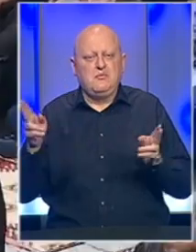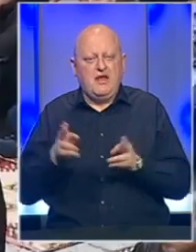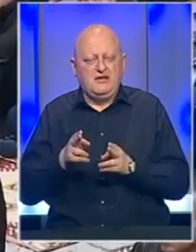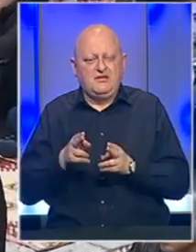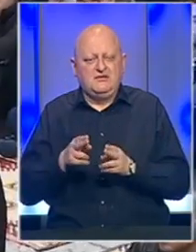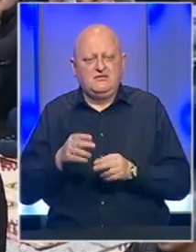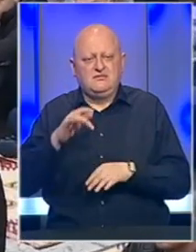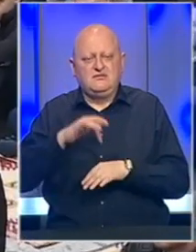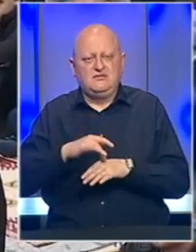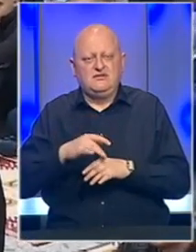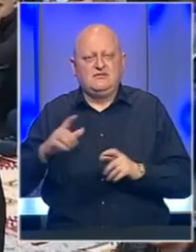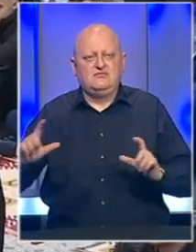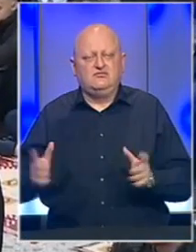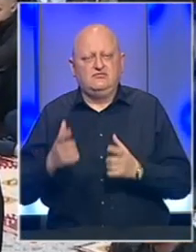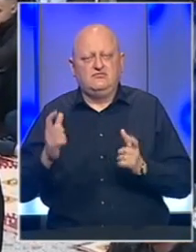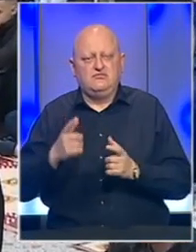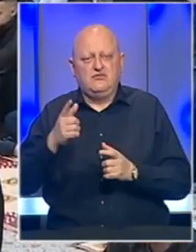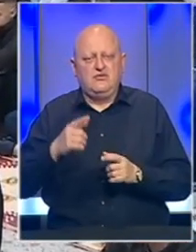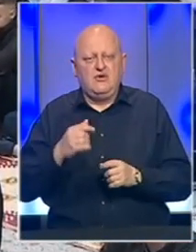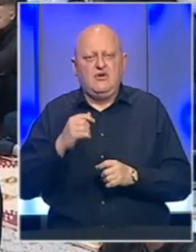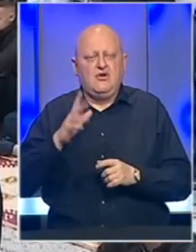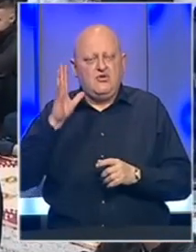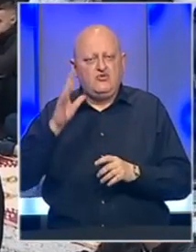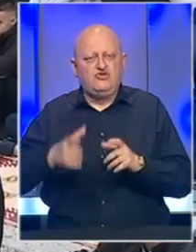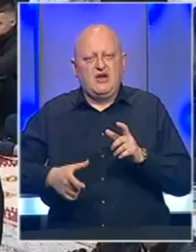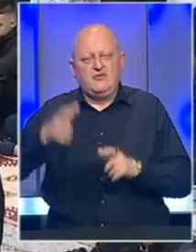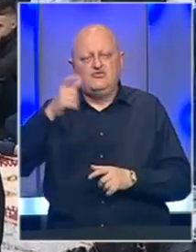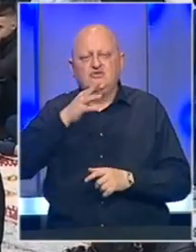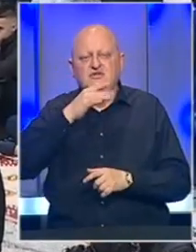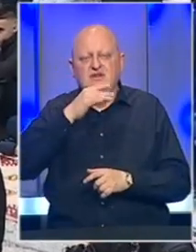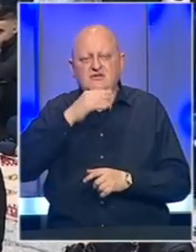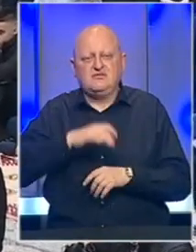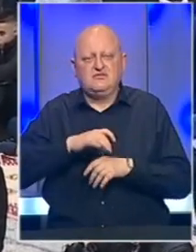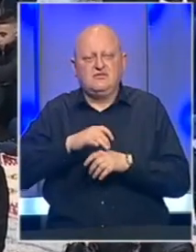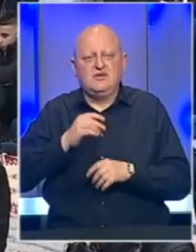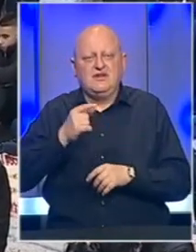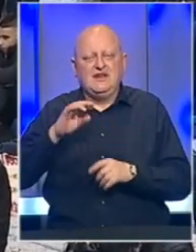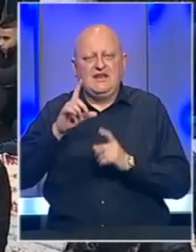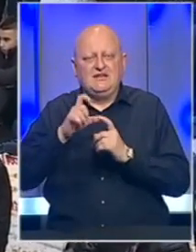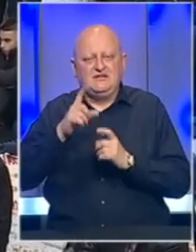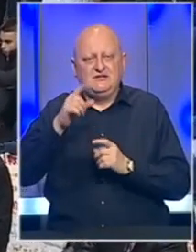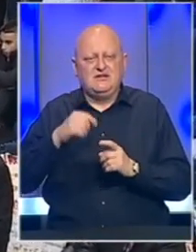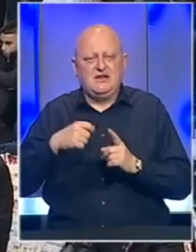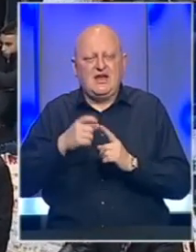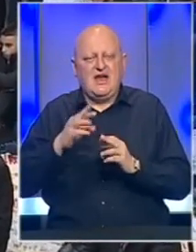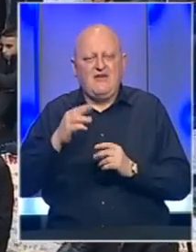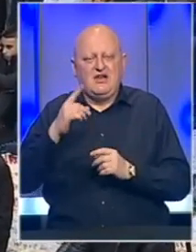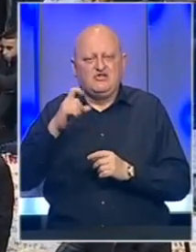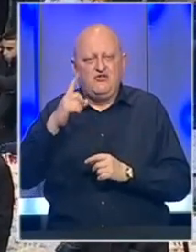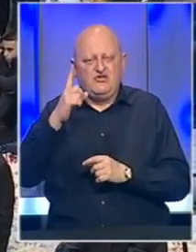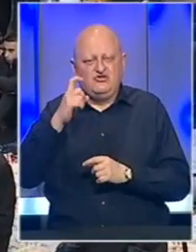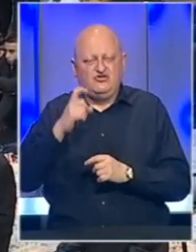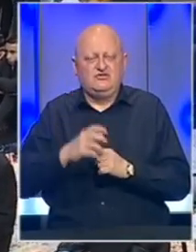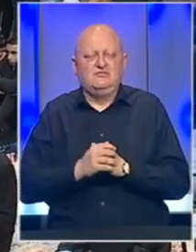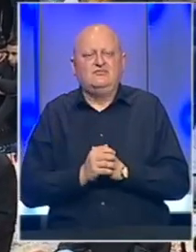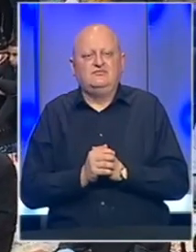manji. Centralnu bajramsku svečanost ovdje u Gazi Husrev Begovoj džamiji predvodio je reisul ulema Islamske zajednice u Bosni i Hercegovini